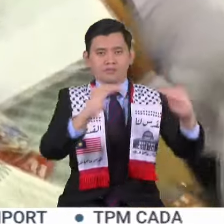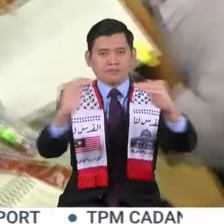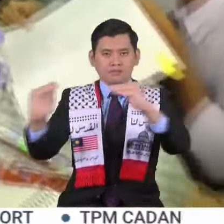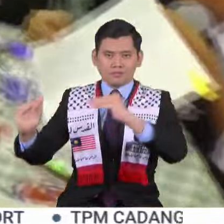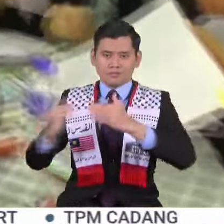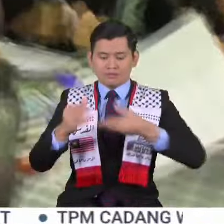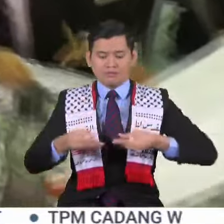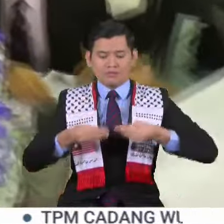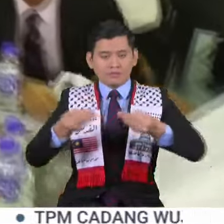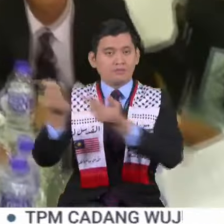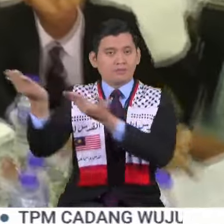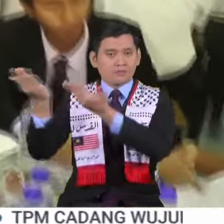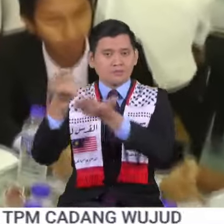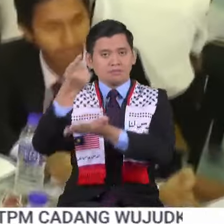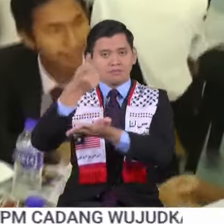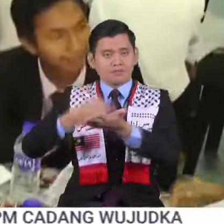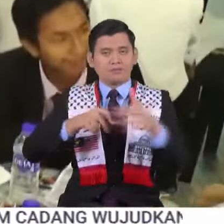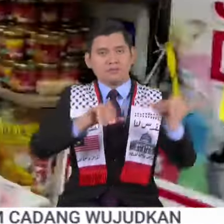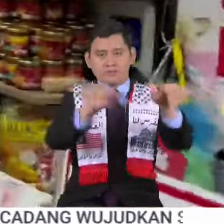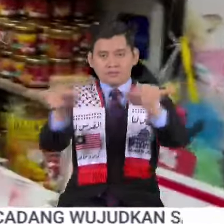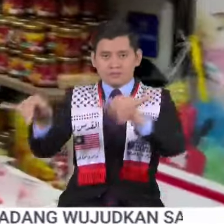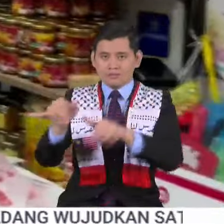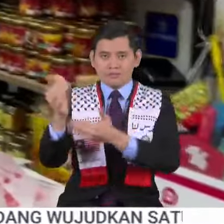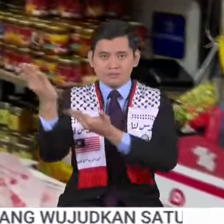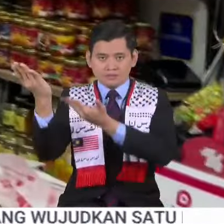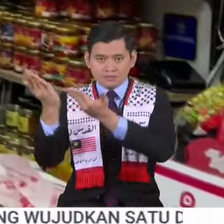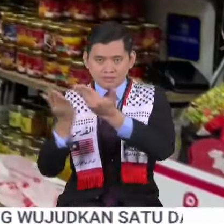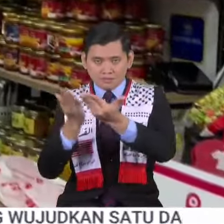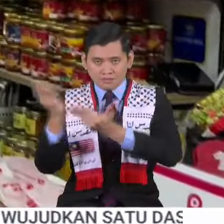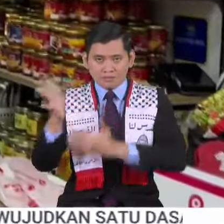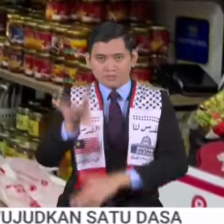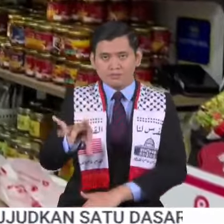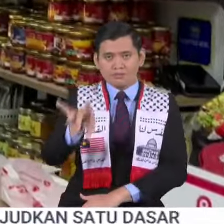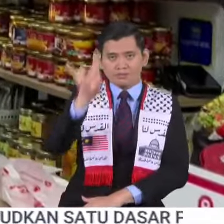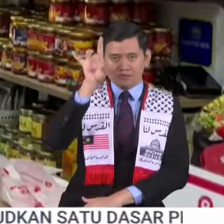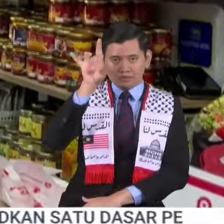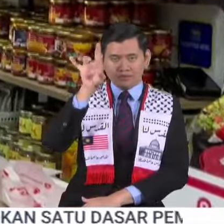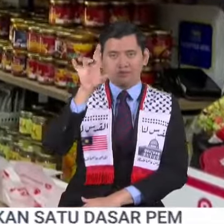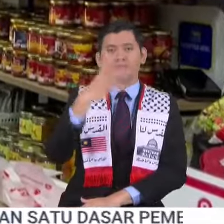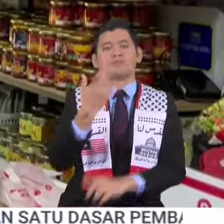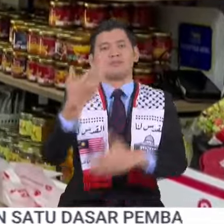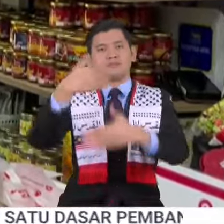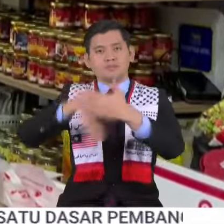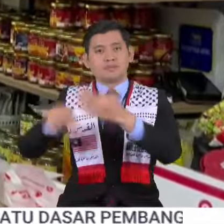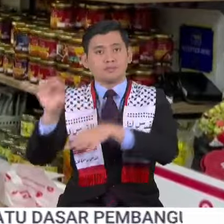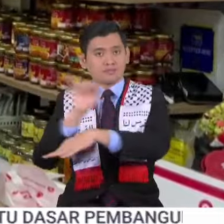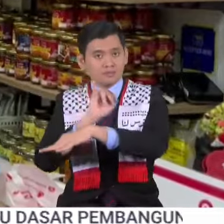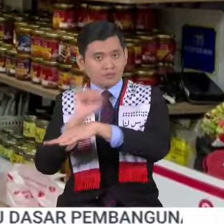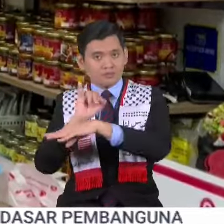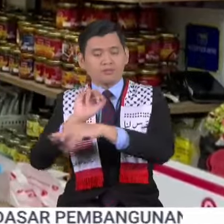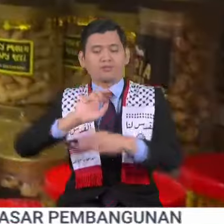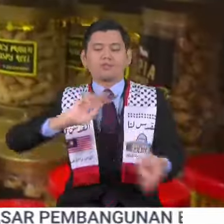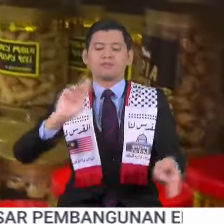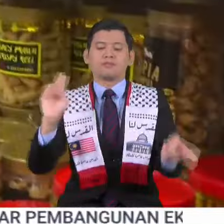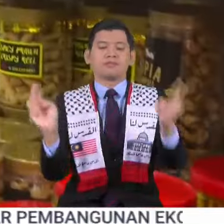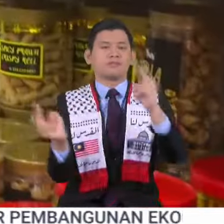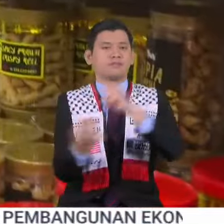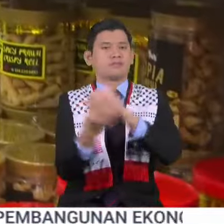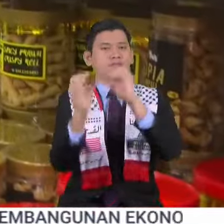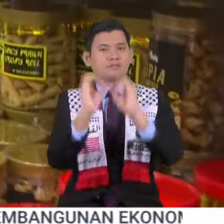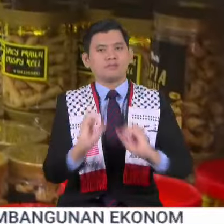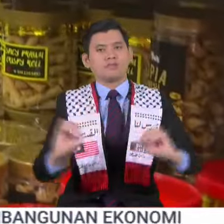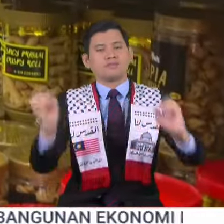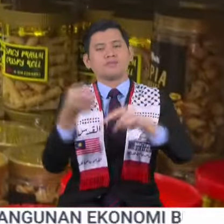cukai sama rata ke atas perkhidmatan tertentu dalam industri yang sama. Perubahan ini tidak menyebabkan kenaikan mendadak kepada